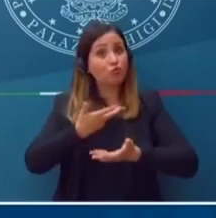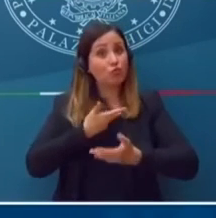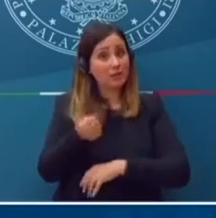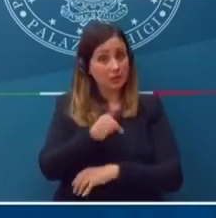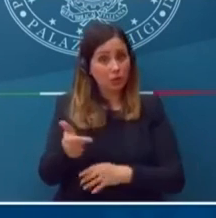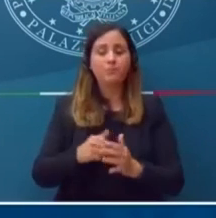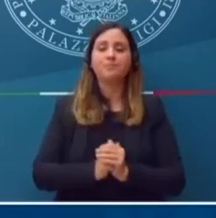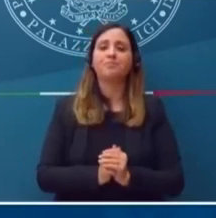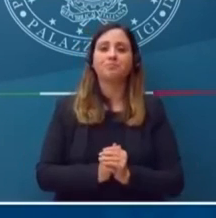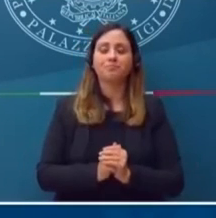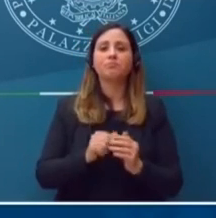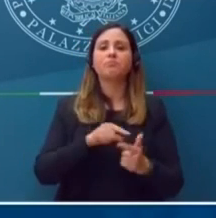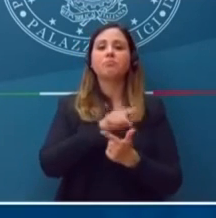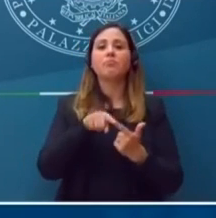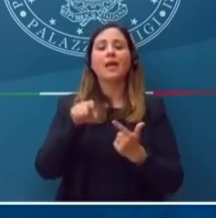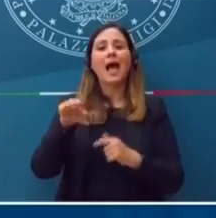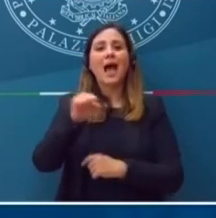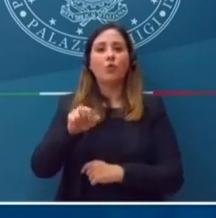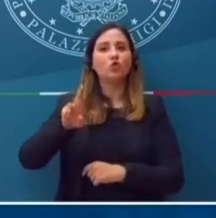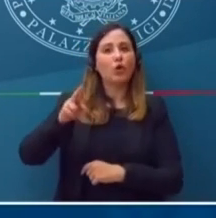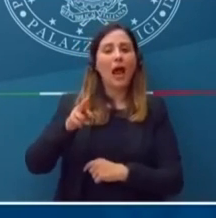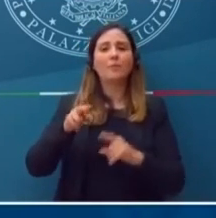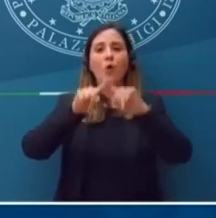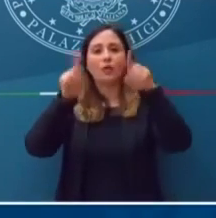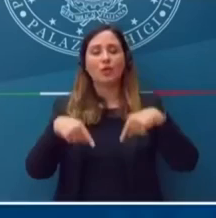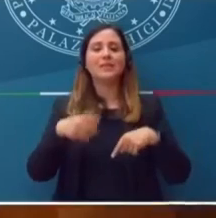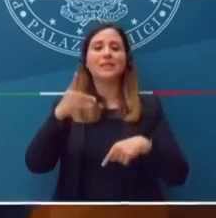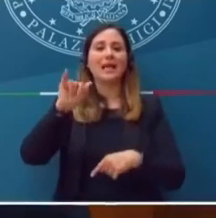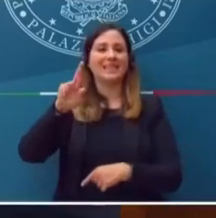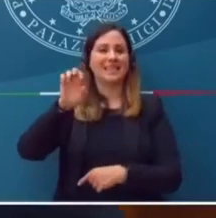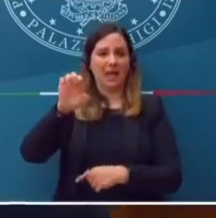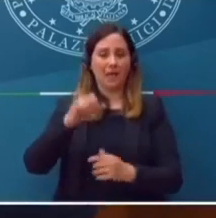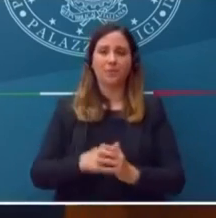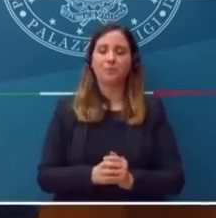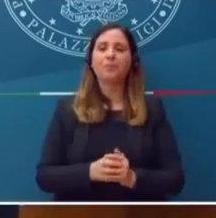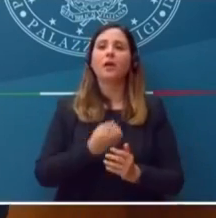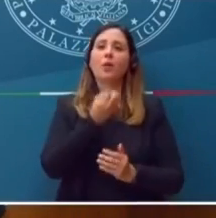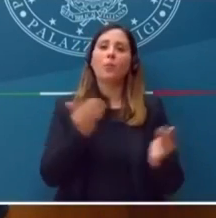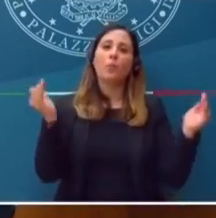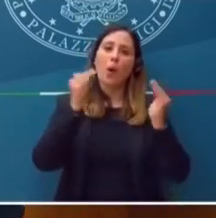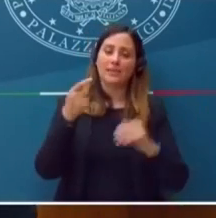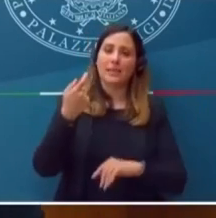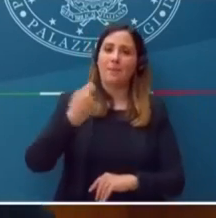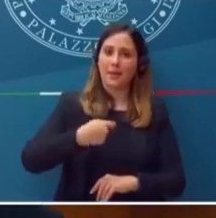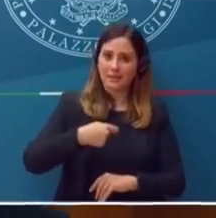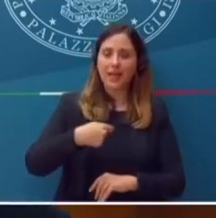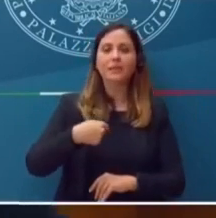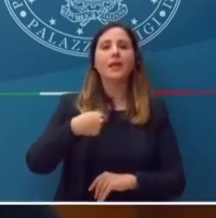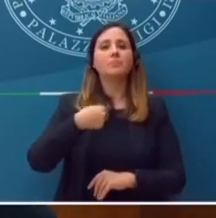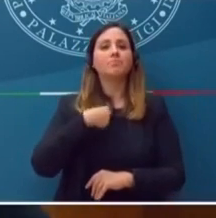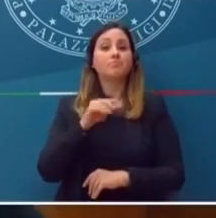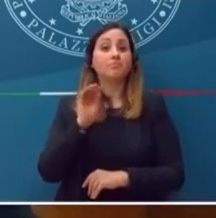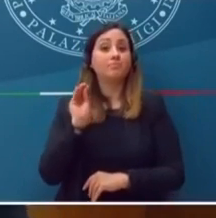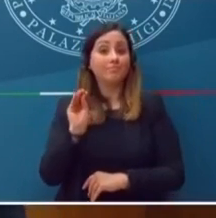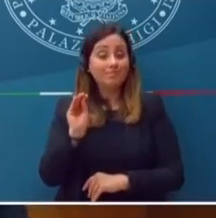Chiuderemo con Alfonso Raimo dell'agenzia Dire. Buonasera Presidente. Presidente, le chiedo di andare insomma